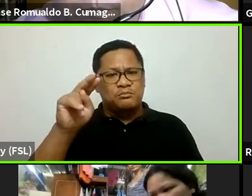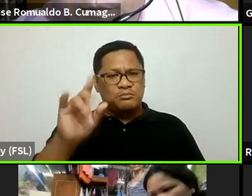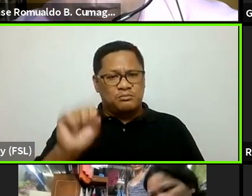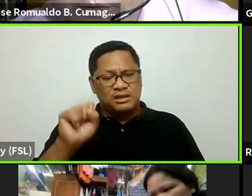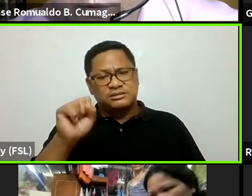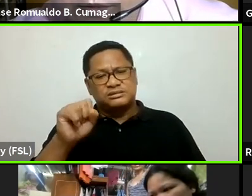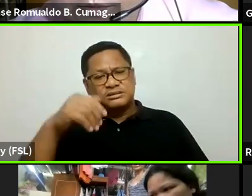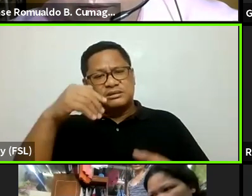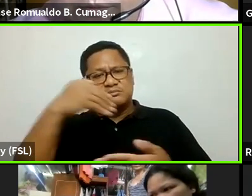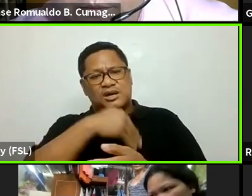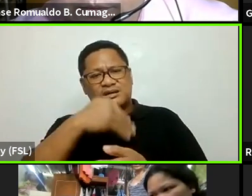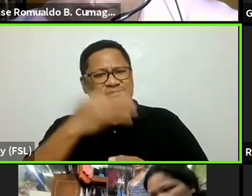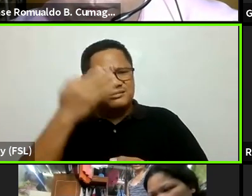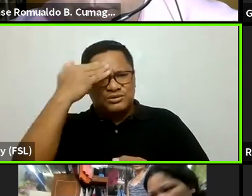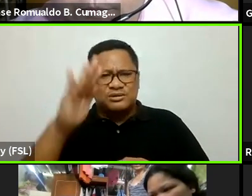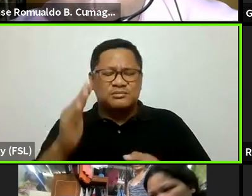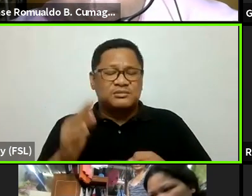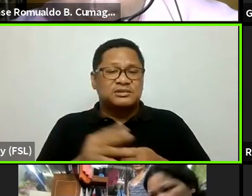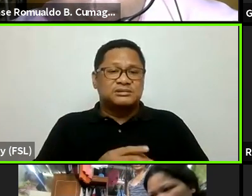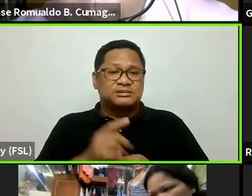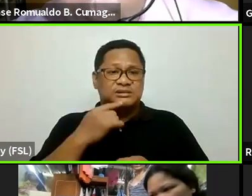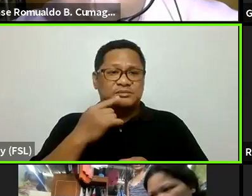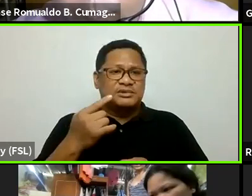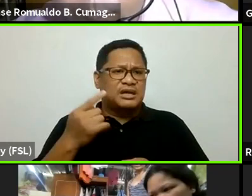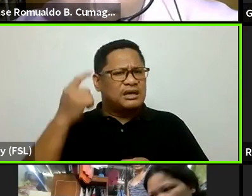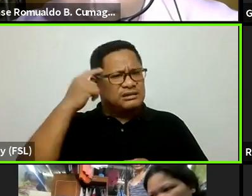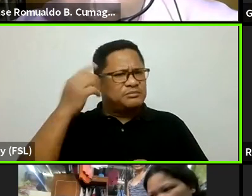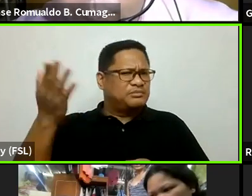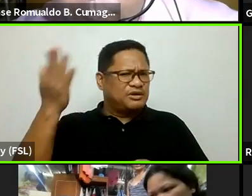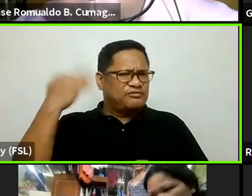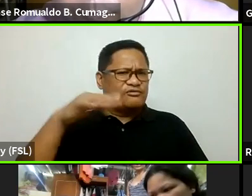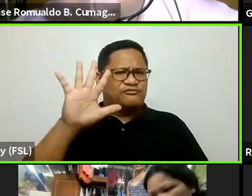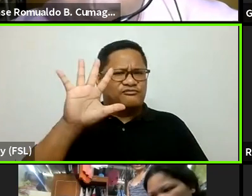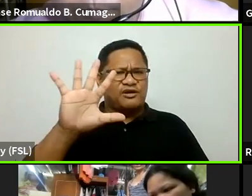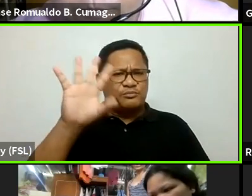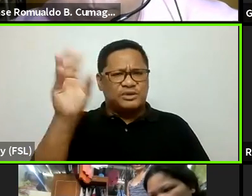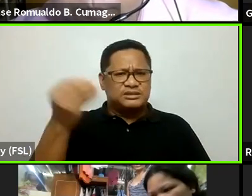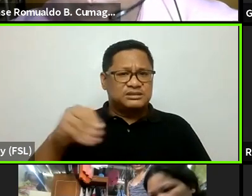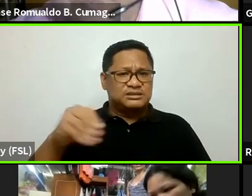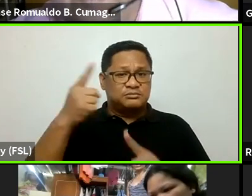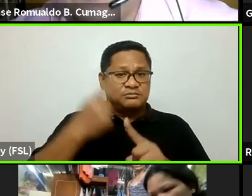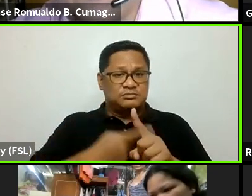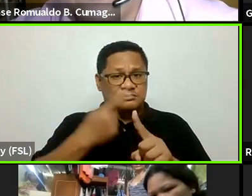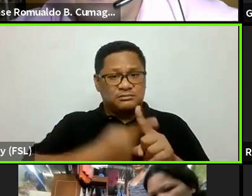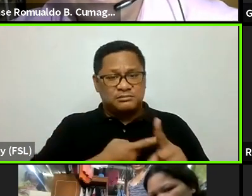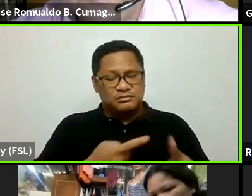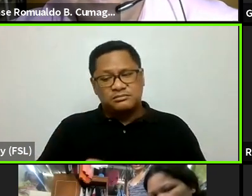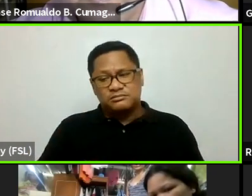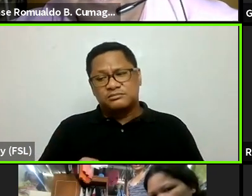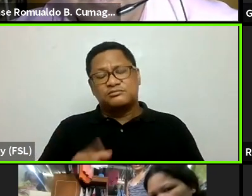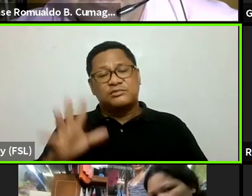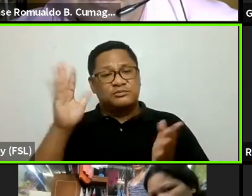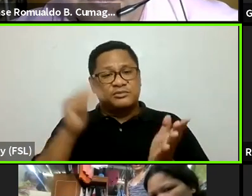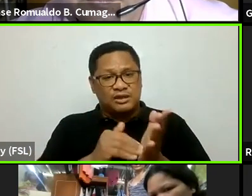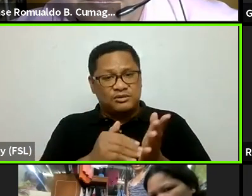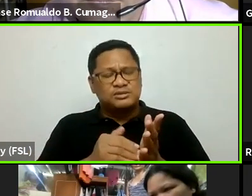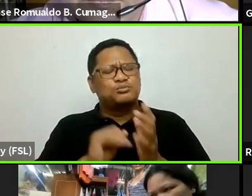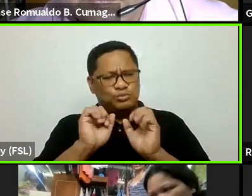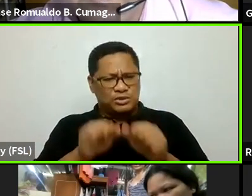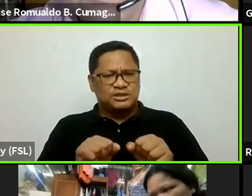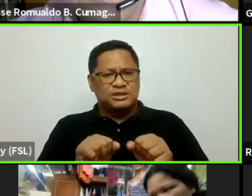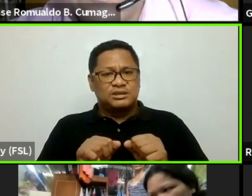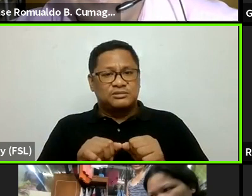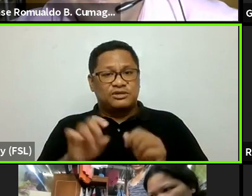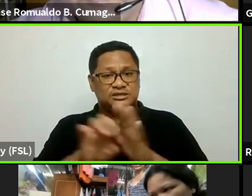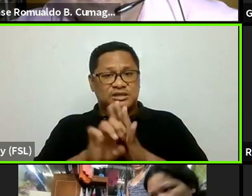Hindi ko alam magkano return eh. Nung umalis ako, nasa 5% a month yan eh. So 5,000 pesos pwede na. So kung